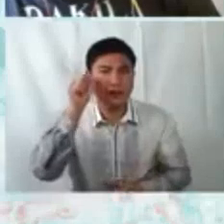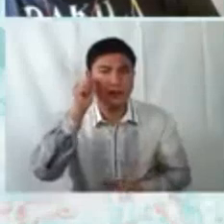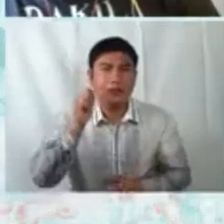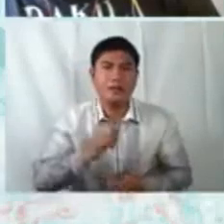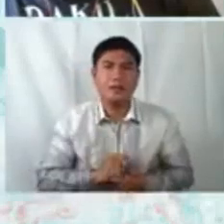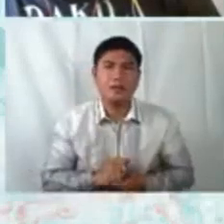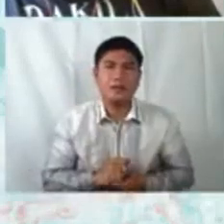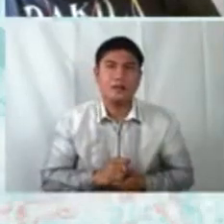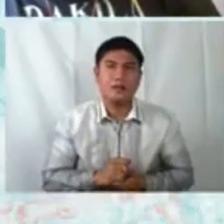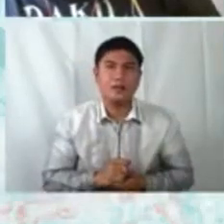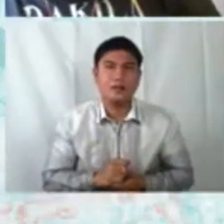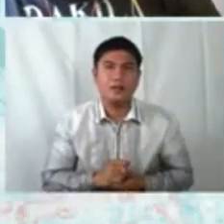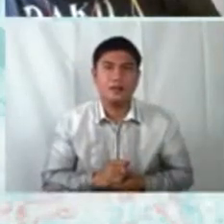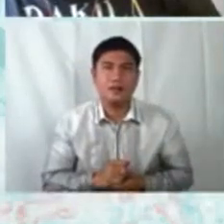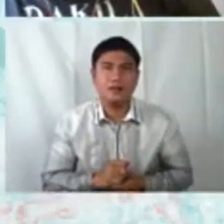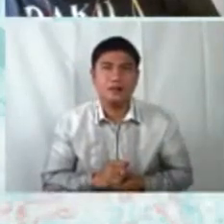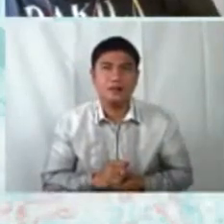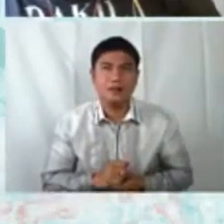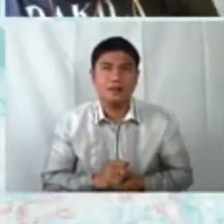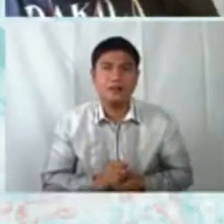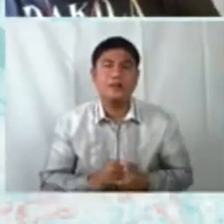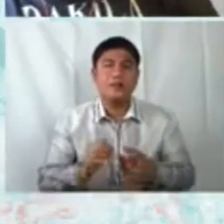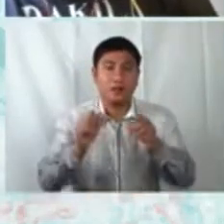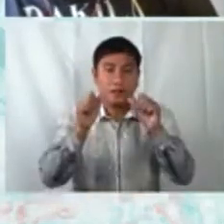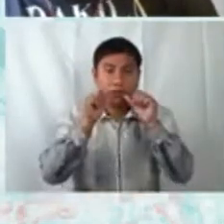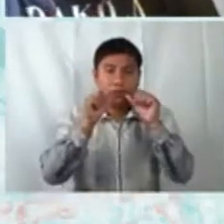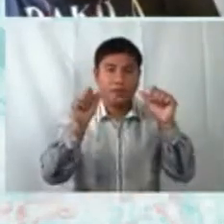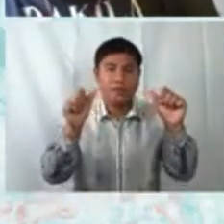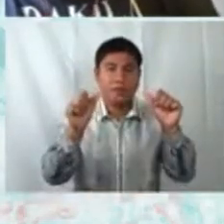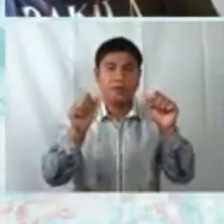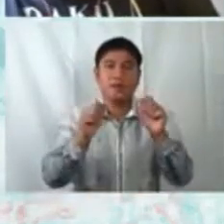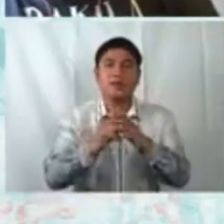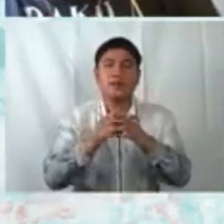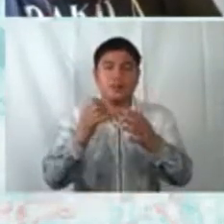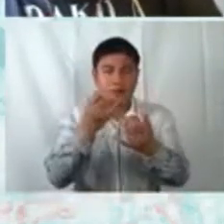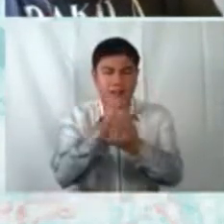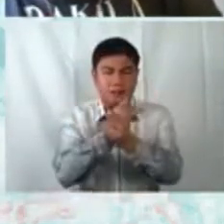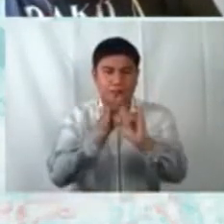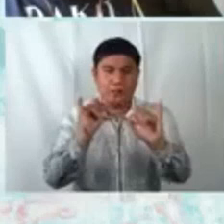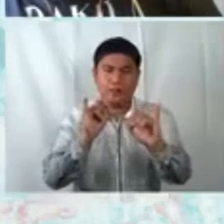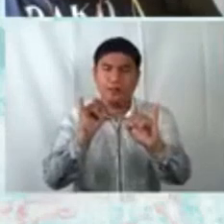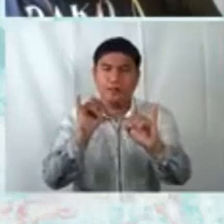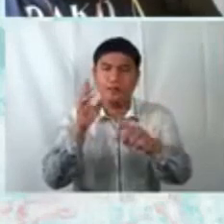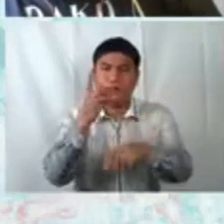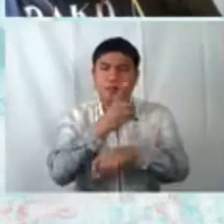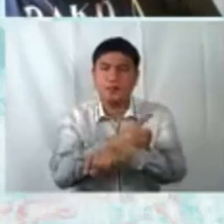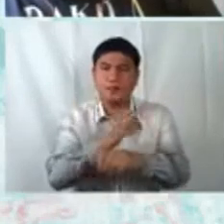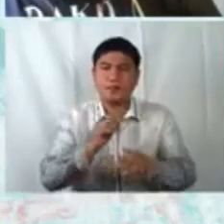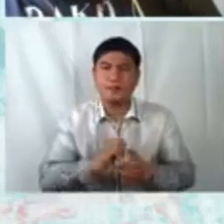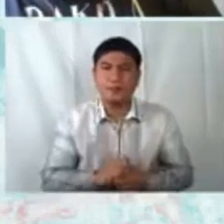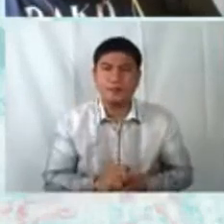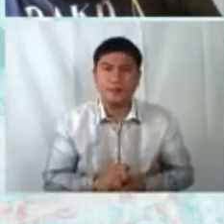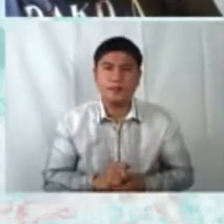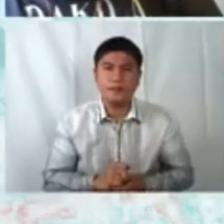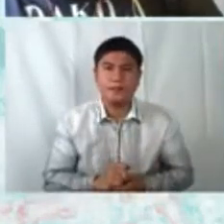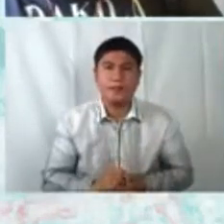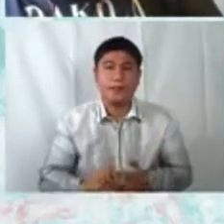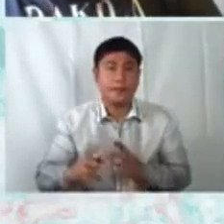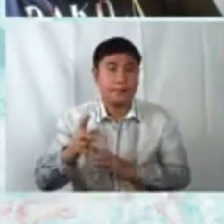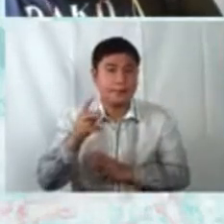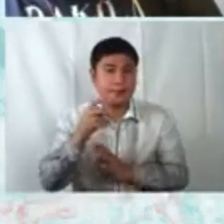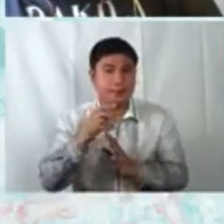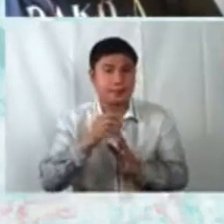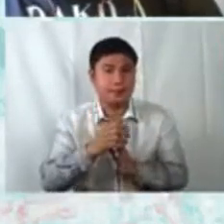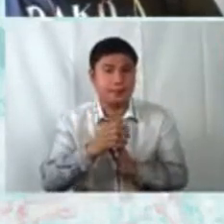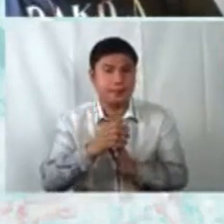Acta de la Proclamación de Independencia del Pueblo